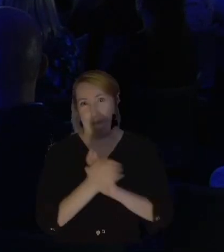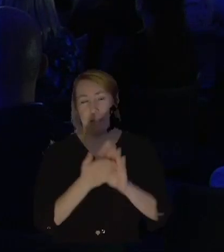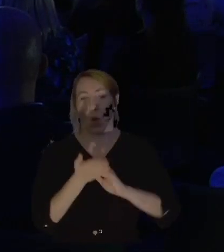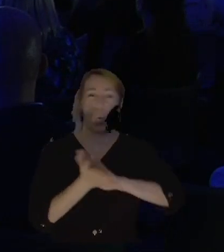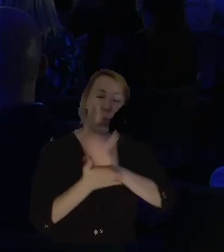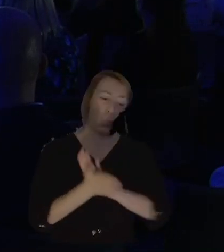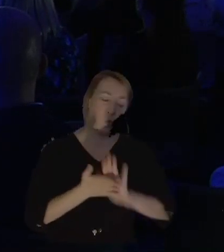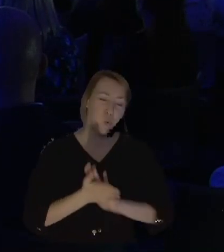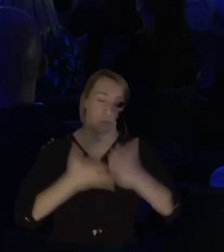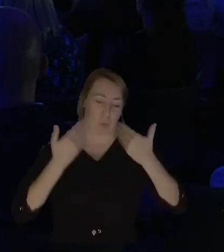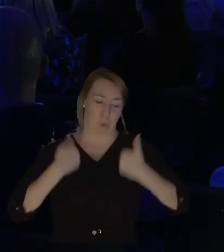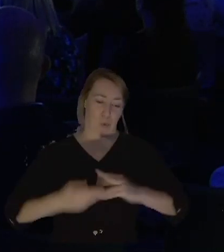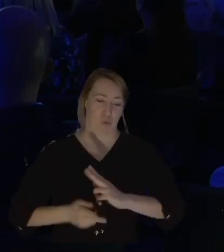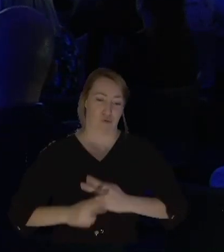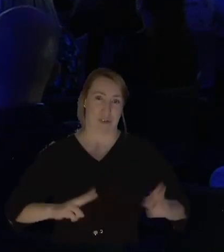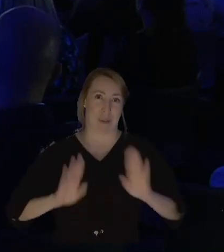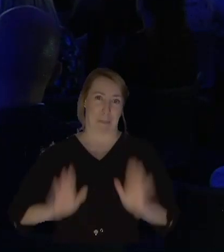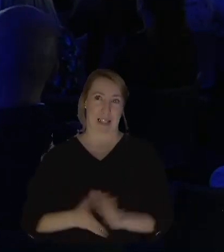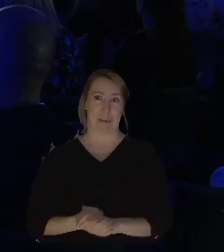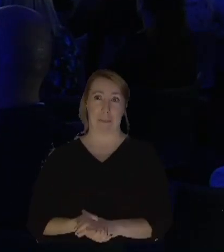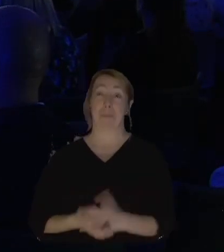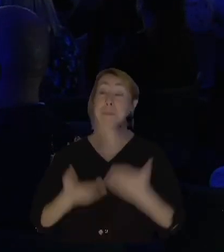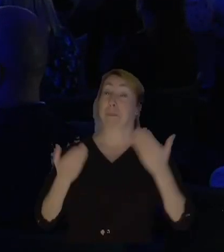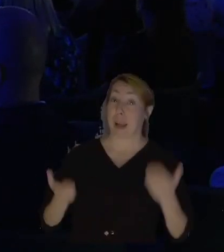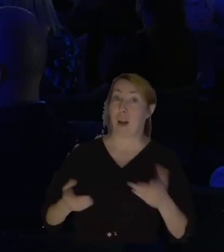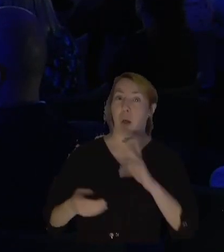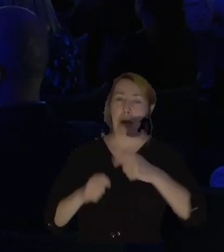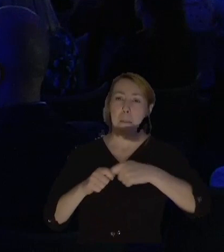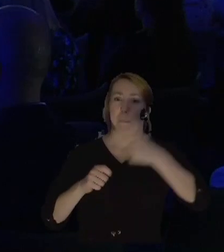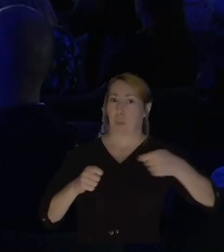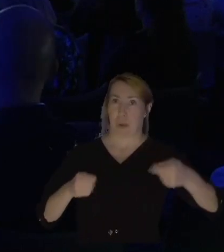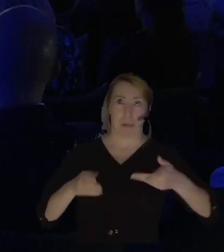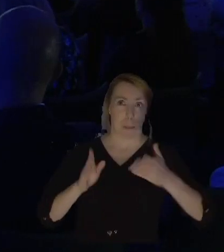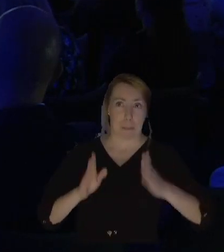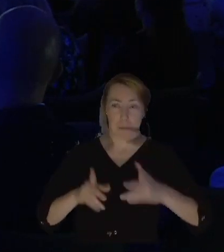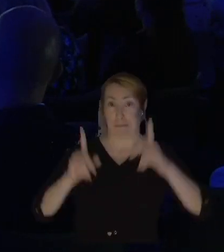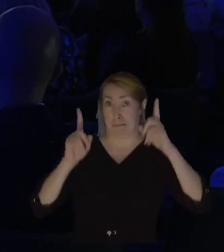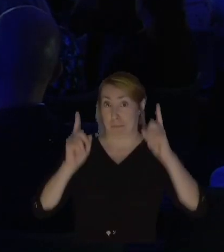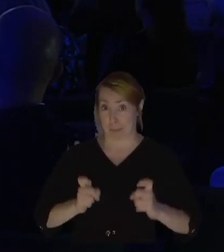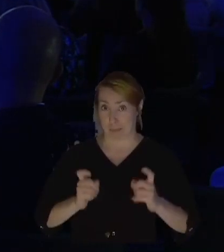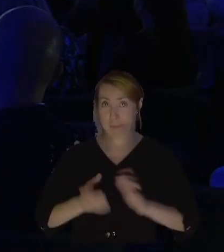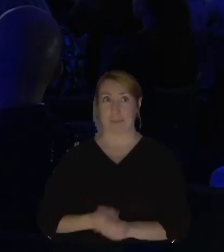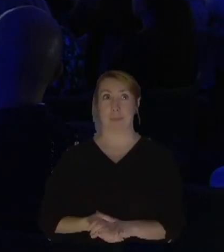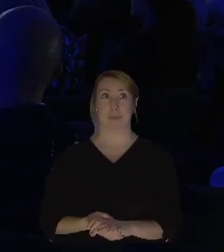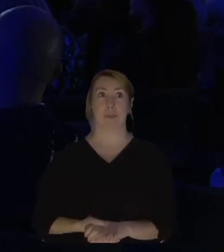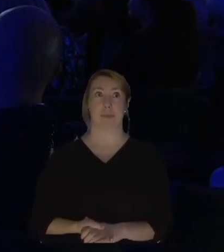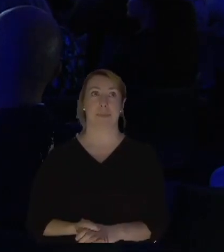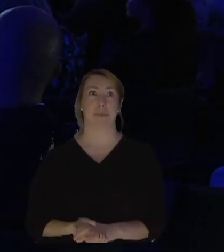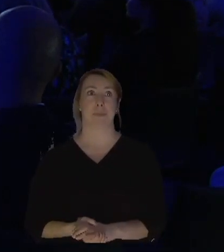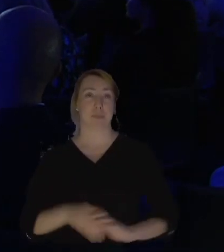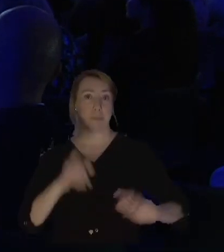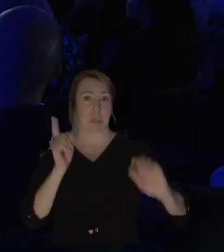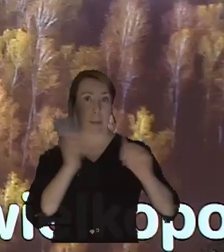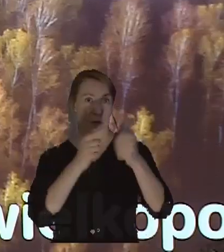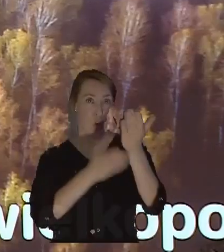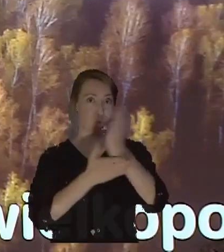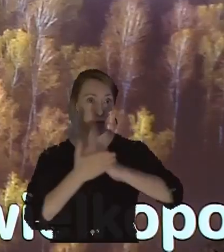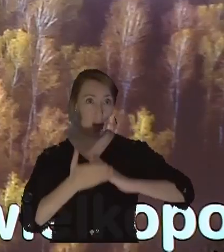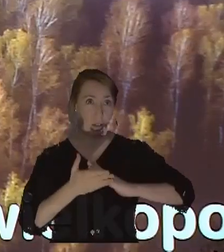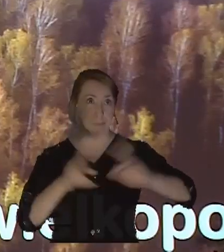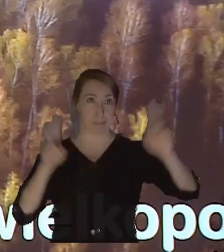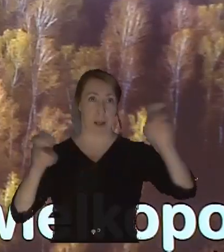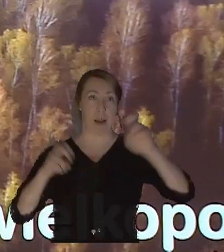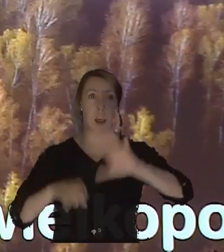Dobra, no to słuchajcie, jak klasyk mówi, nie przedłużajmy, zaczynajmy. Pierwsza runda nazywa